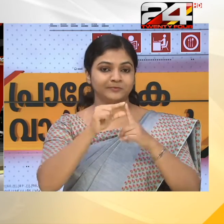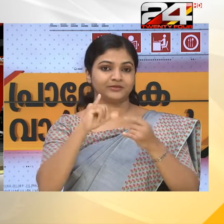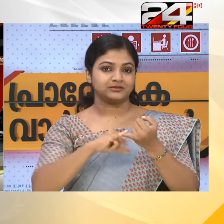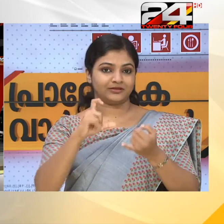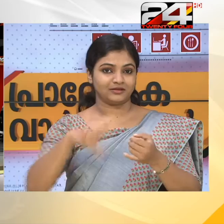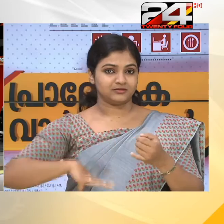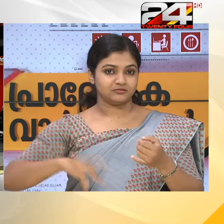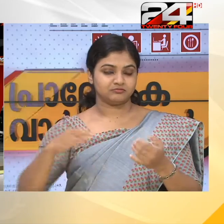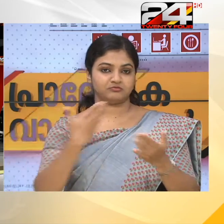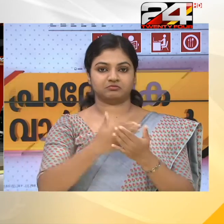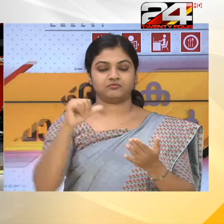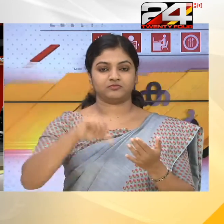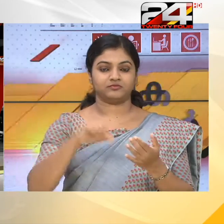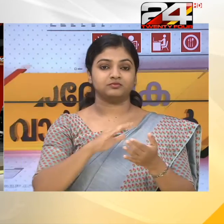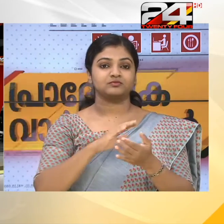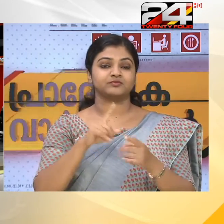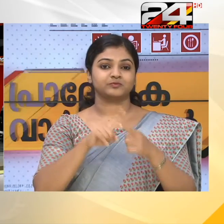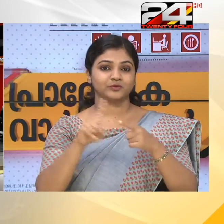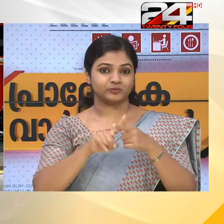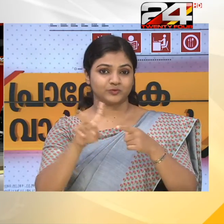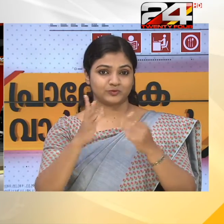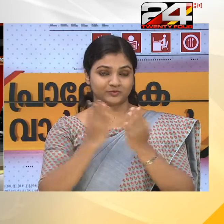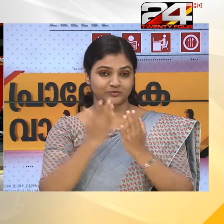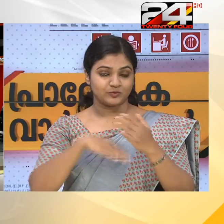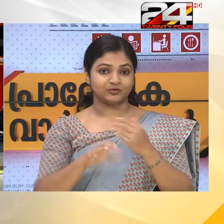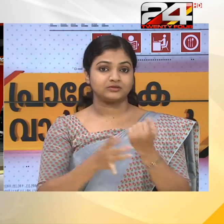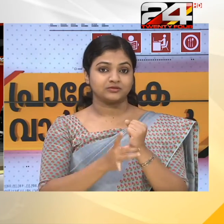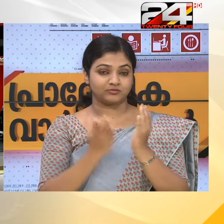நிமம் சிறற்கடிரம் பார்cence விபகிறுக்கும்